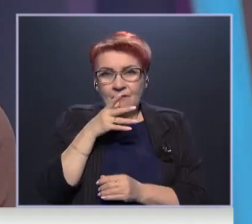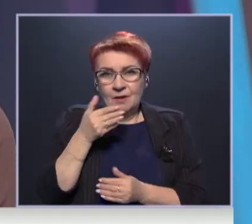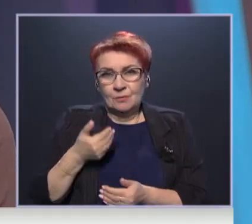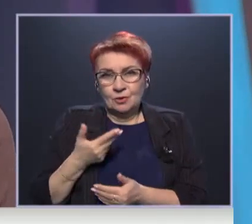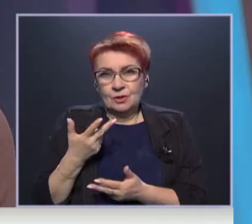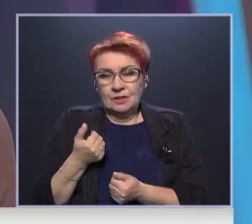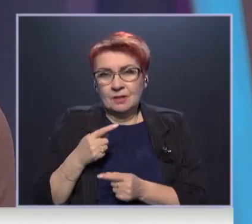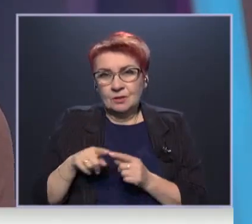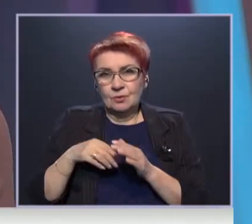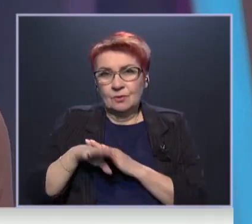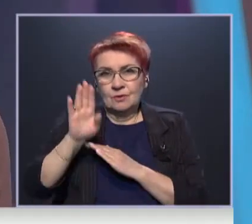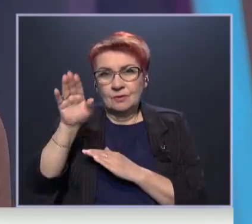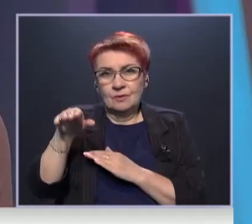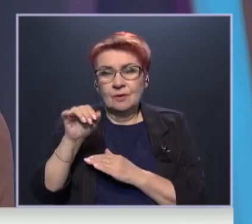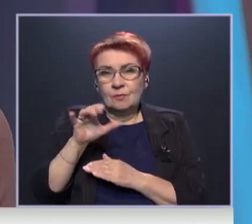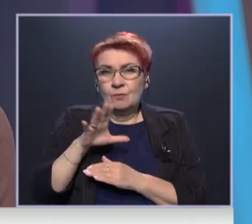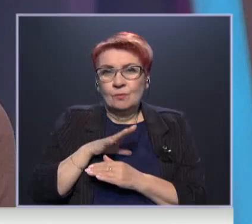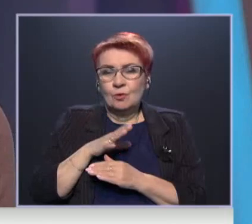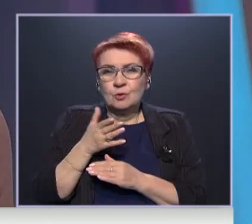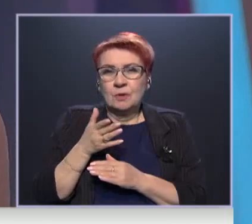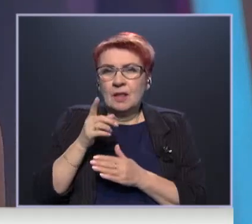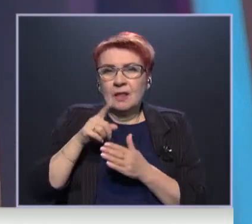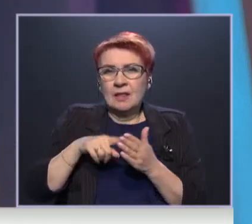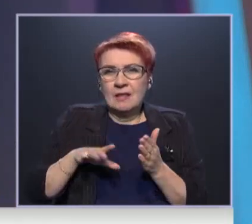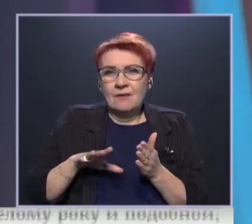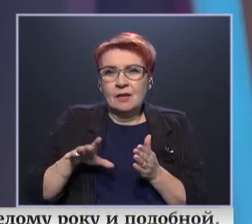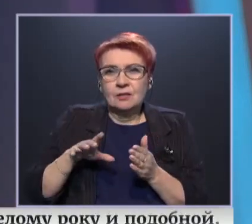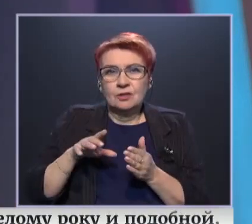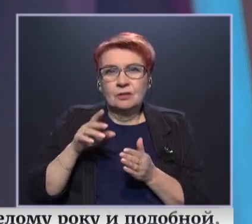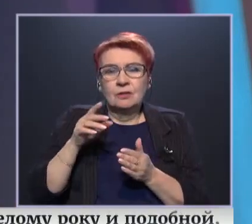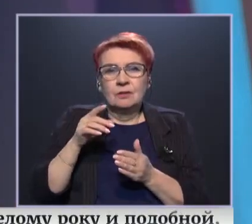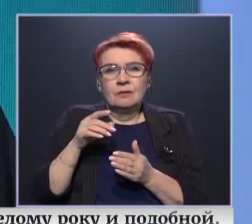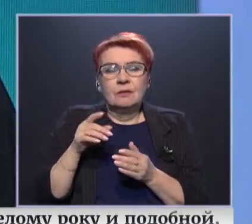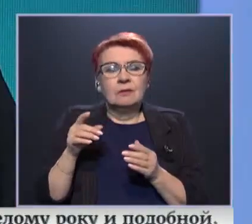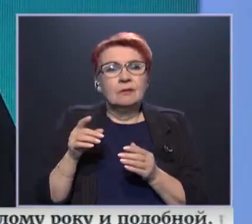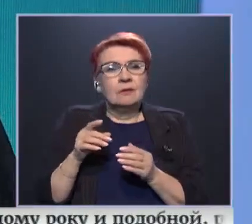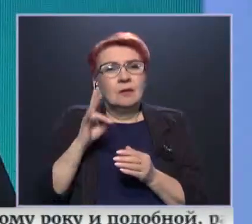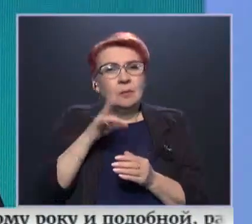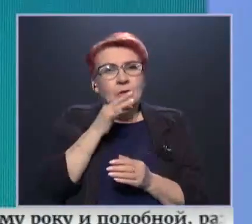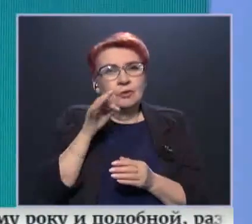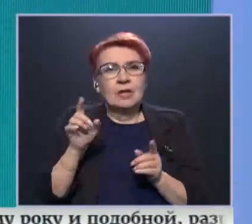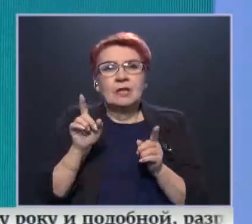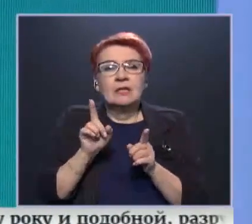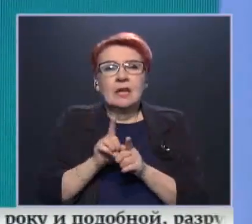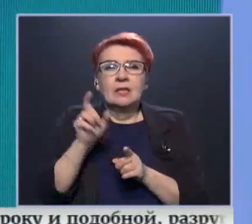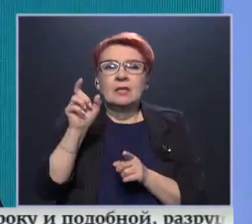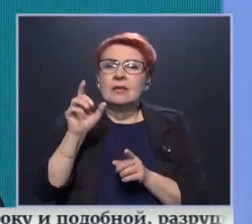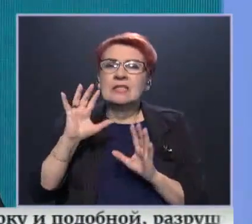вот этот момент, когда ты, может быть, и не вполне веришь, но ты понимаешь, что нужно к чему-то... Такие события, болезнь